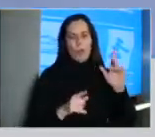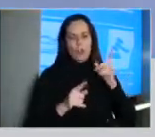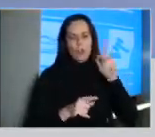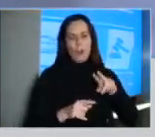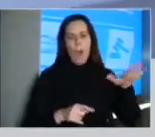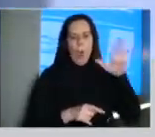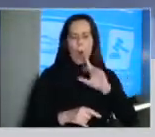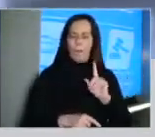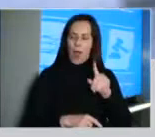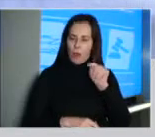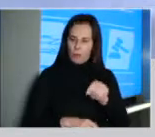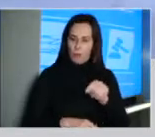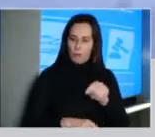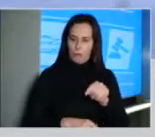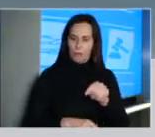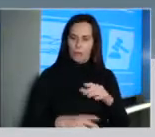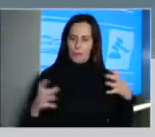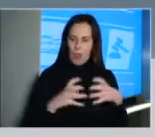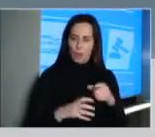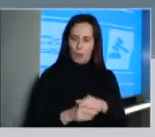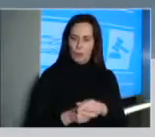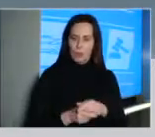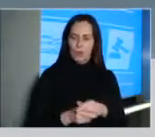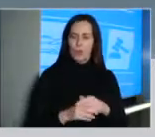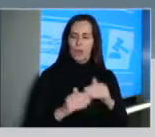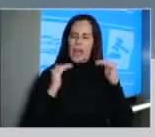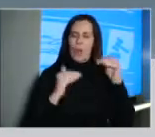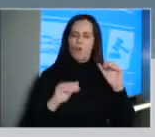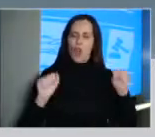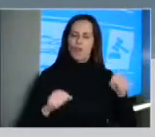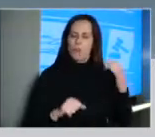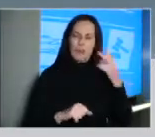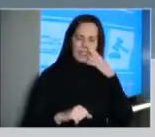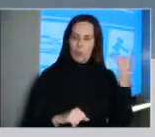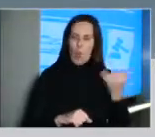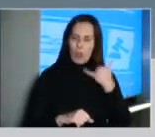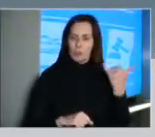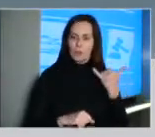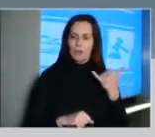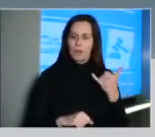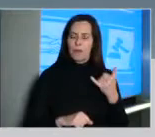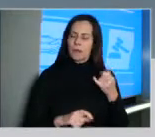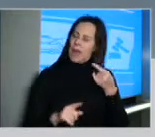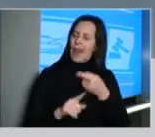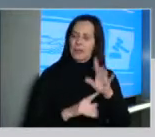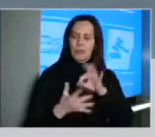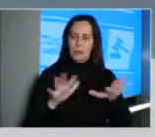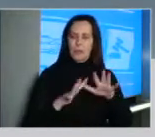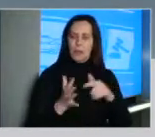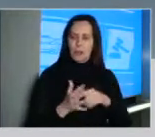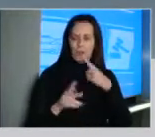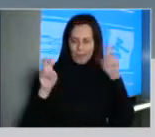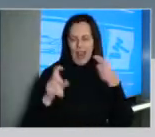בעצם אתם בתנועה לאיכות השלטון מנסים בעצם כל הזמן להציק למשרדי הממשלה, אני